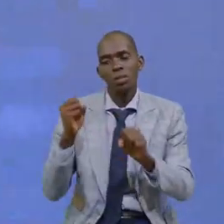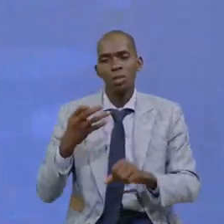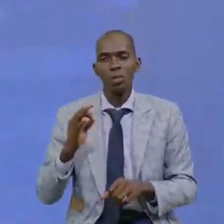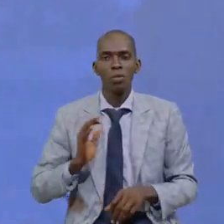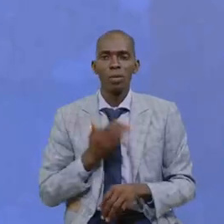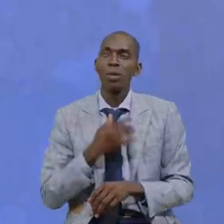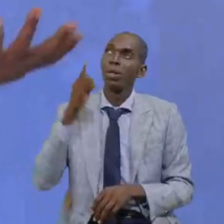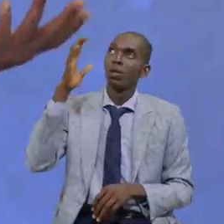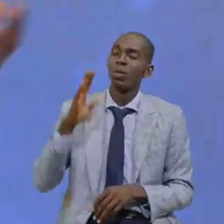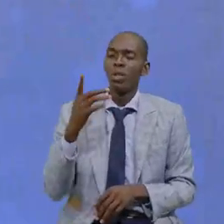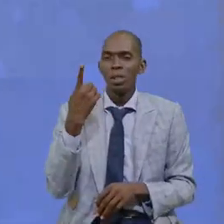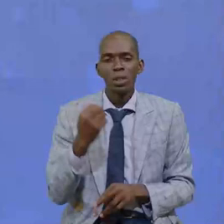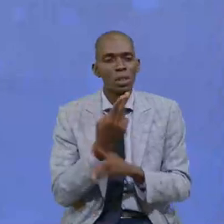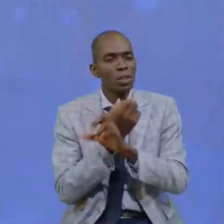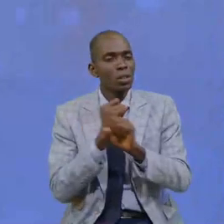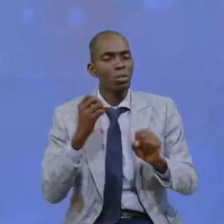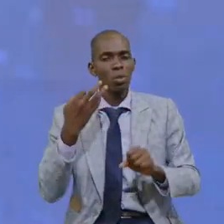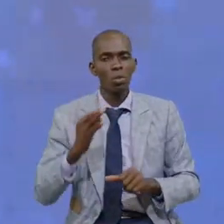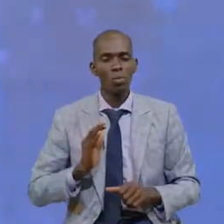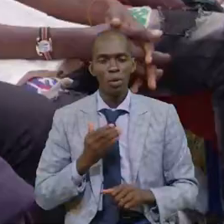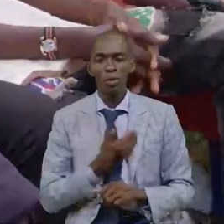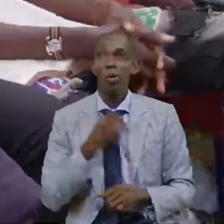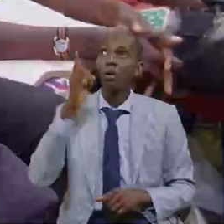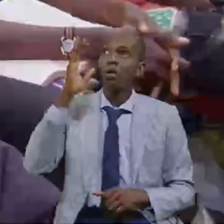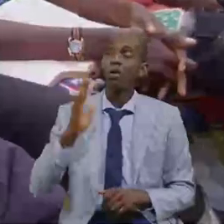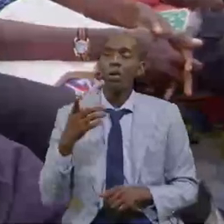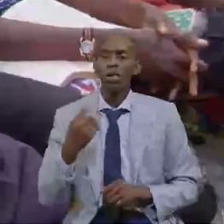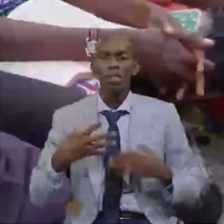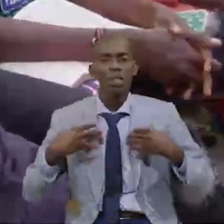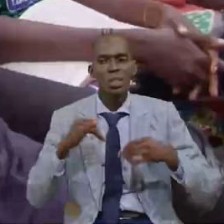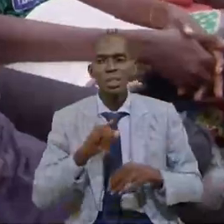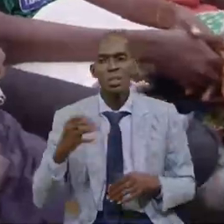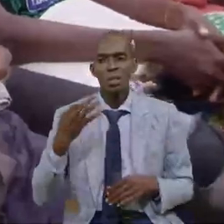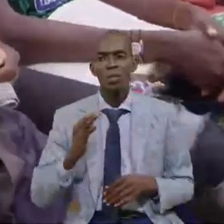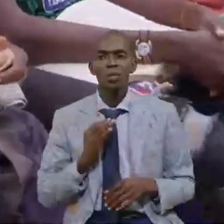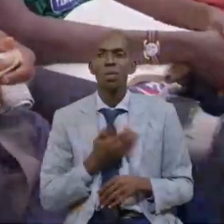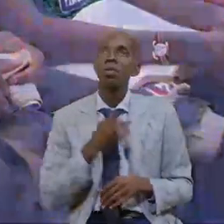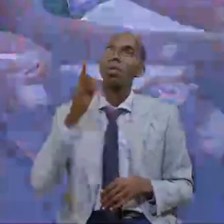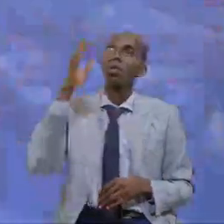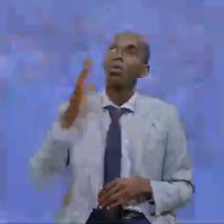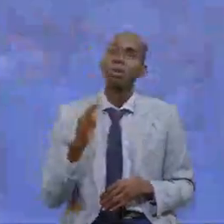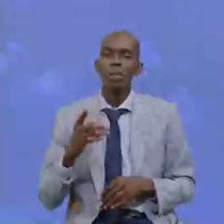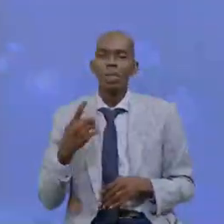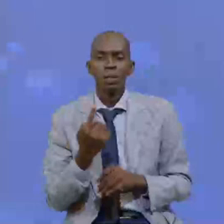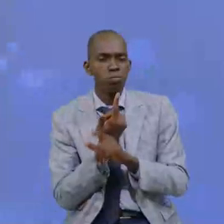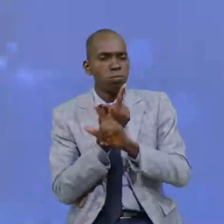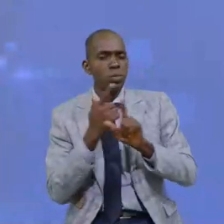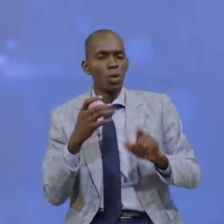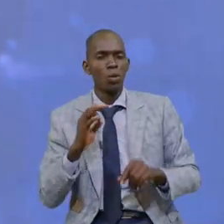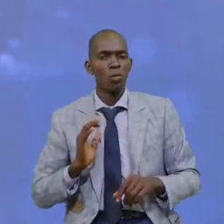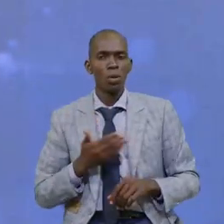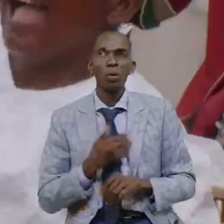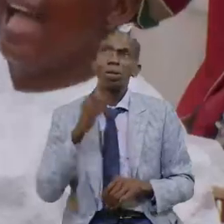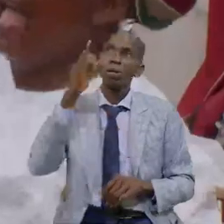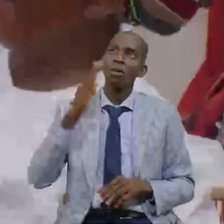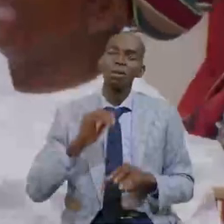la rédemption de notre Dieu, la guérison de notre Dieu, la libération de notre Dieu,